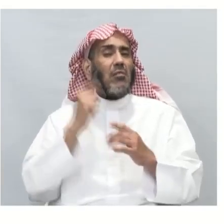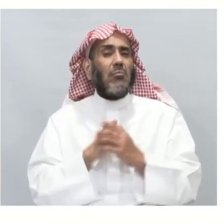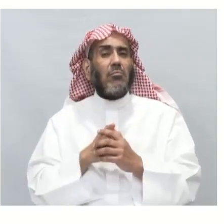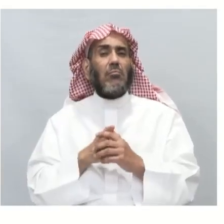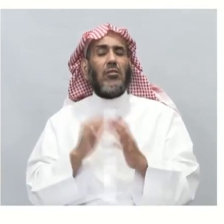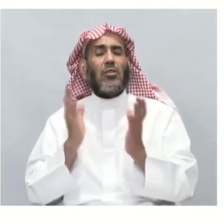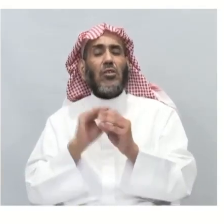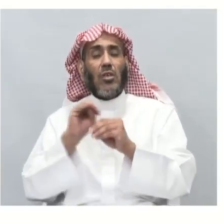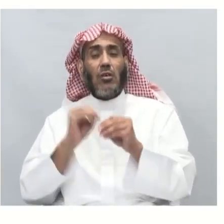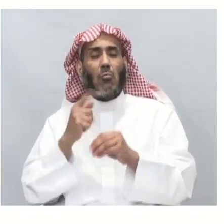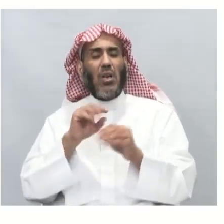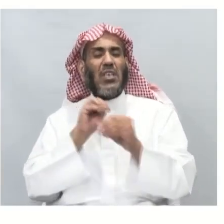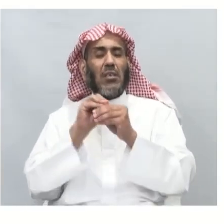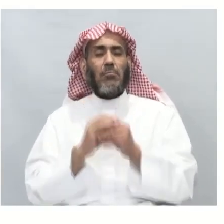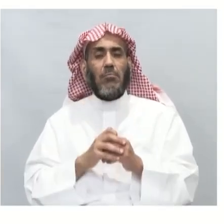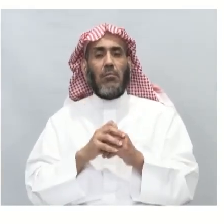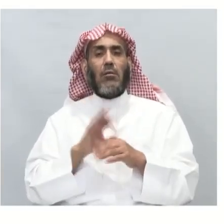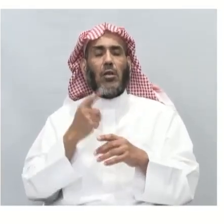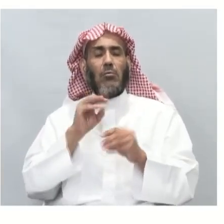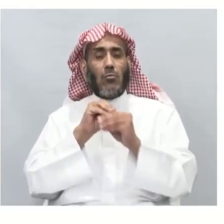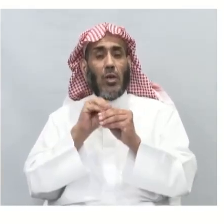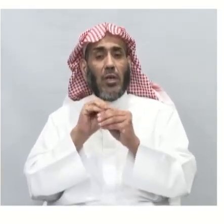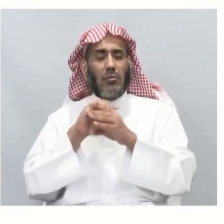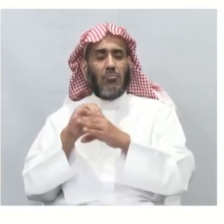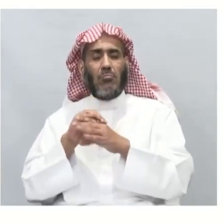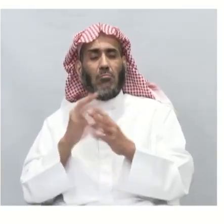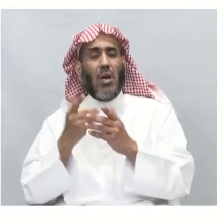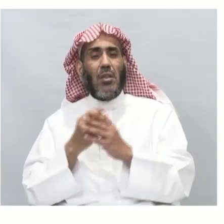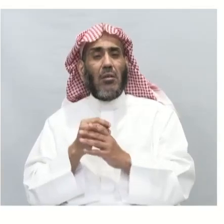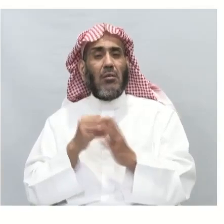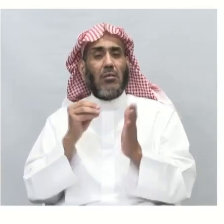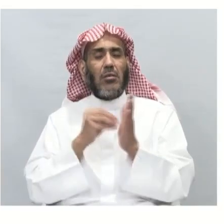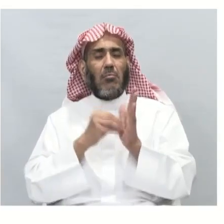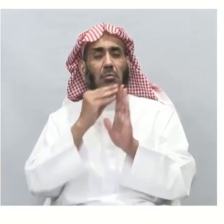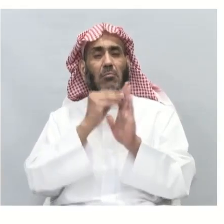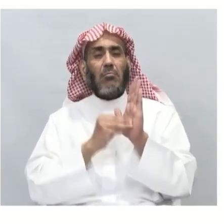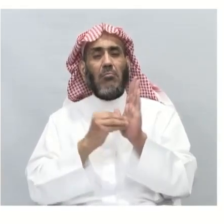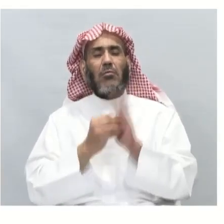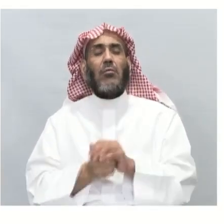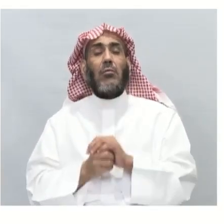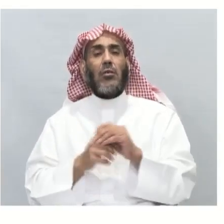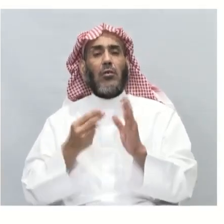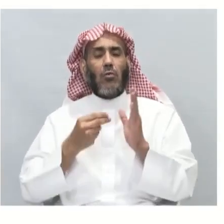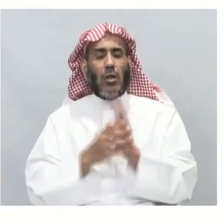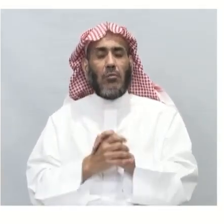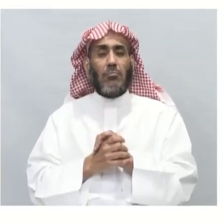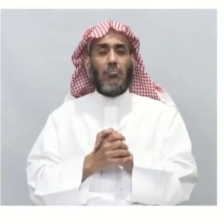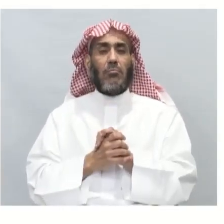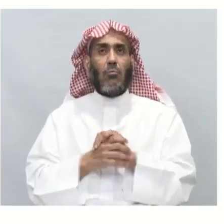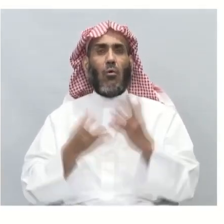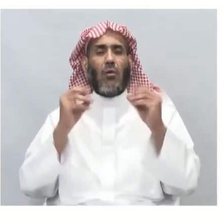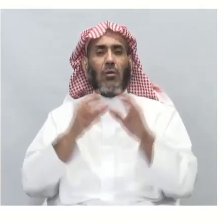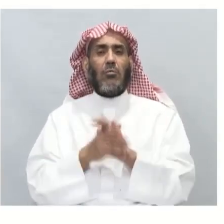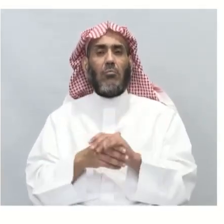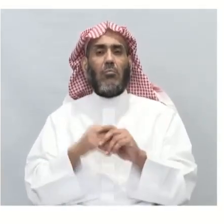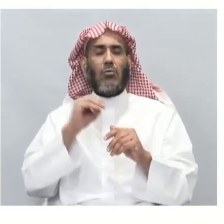للشرح لا يستمع للنصائح لا يستمع للتوجيهات اين سيكون سبيله بعد ذلك تعلق عليها وفقك